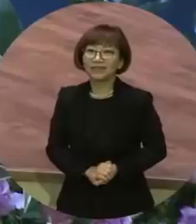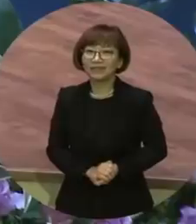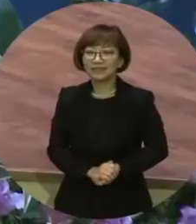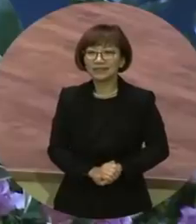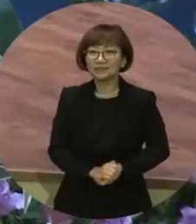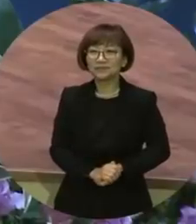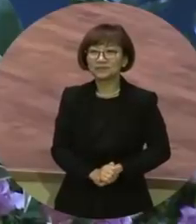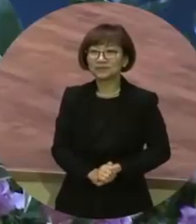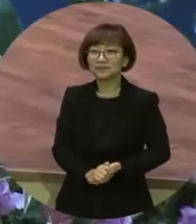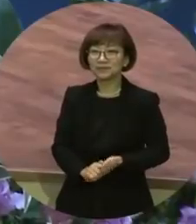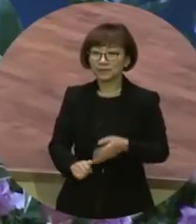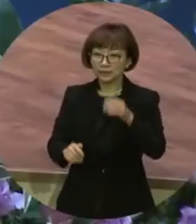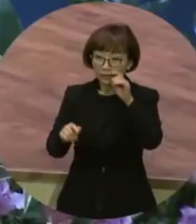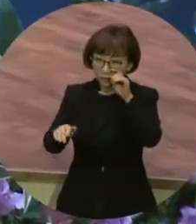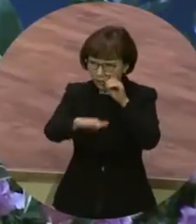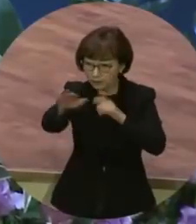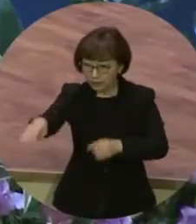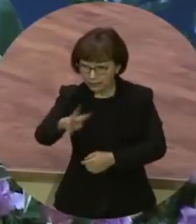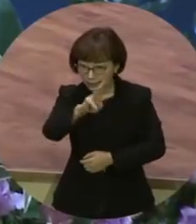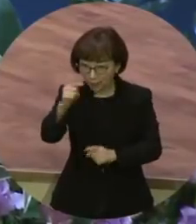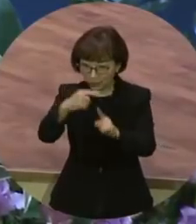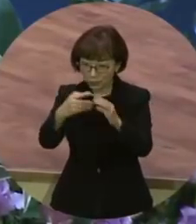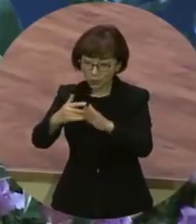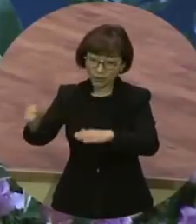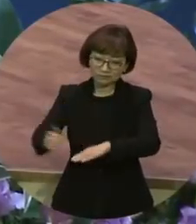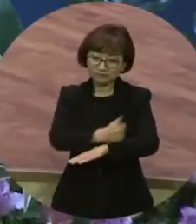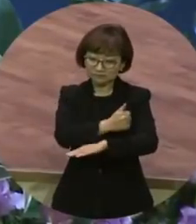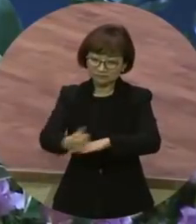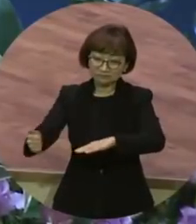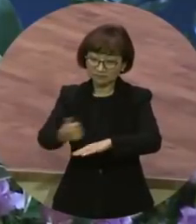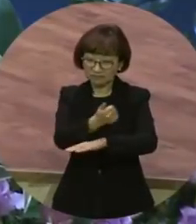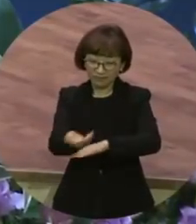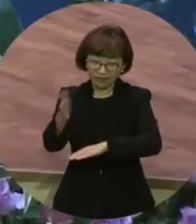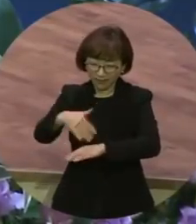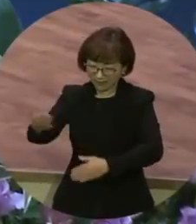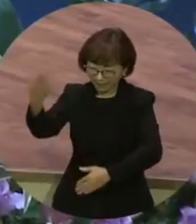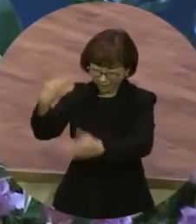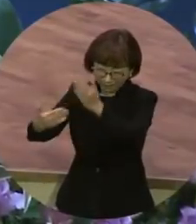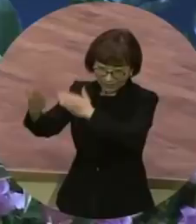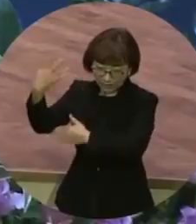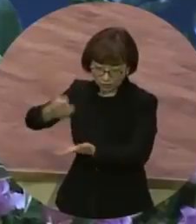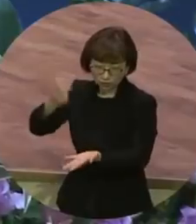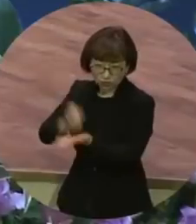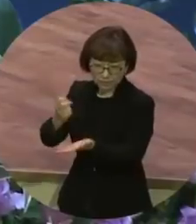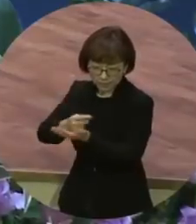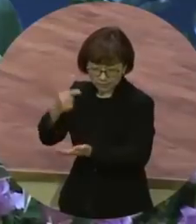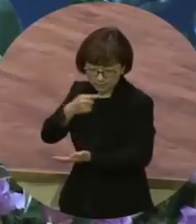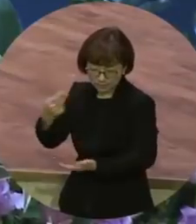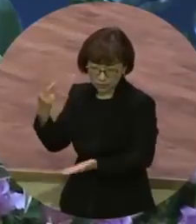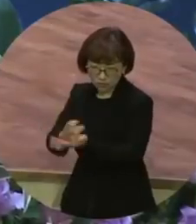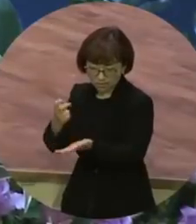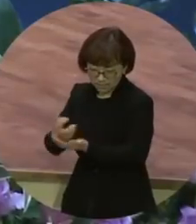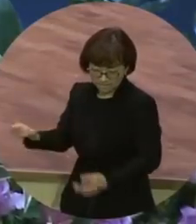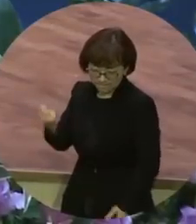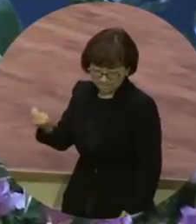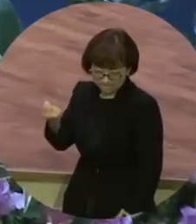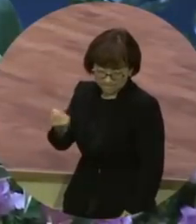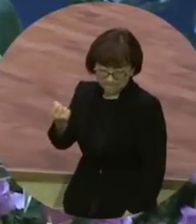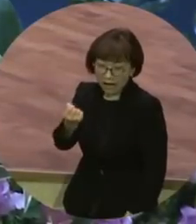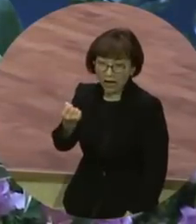있었던 율법적인 틀을 가지고 계속 신앙생활을 하면 복음만 말하는 예원교회에 나오는데 율법으로 정죄하고 있어요. 나도